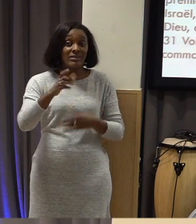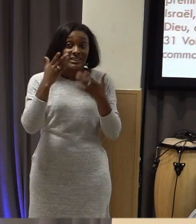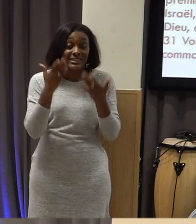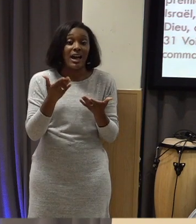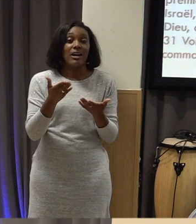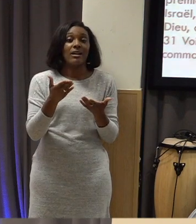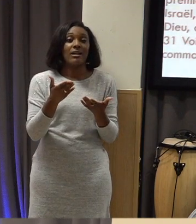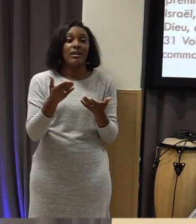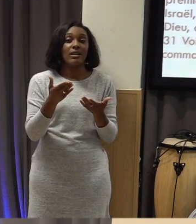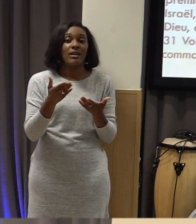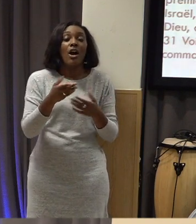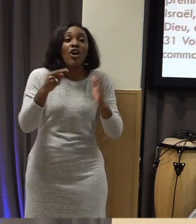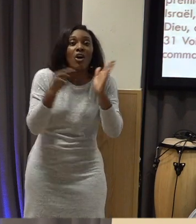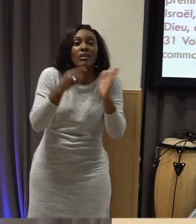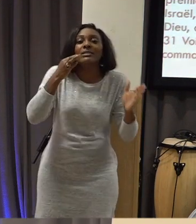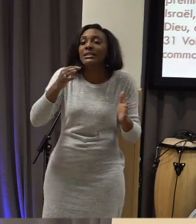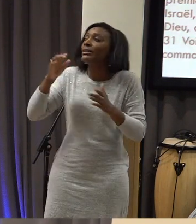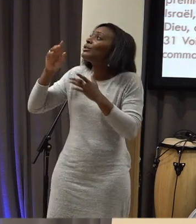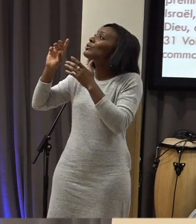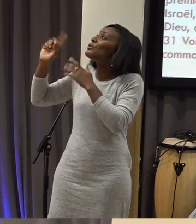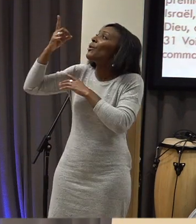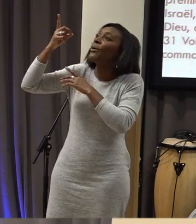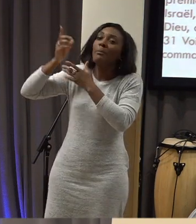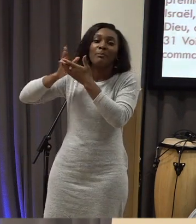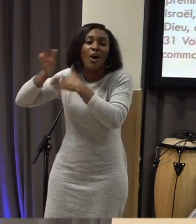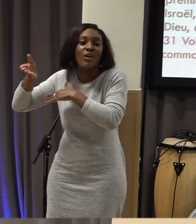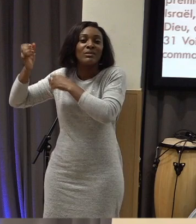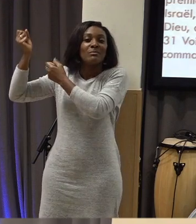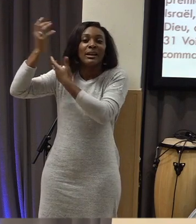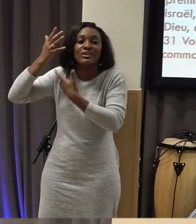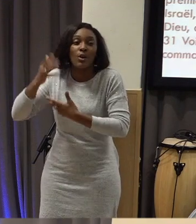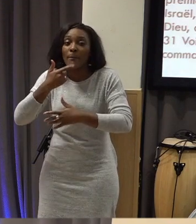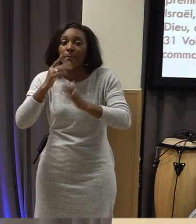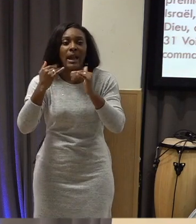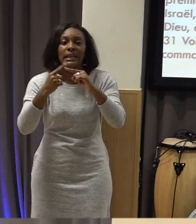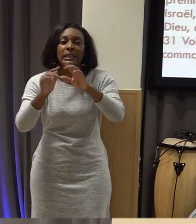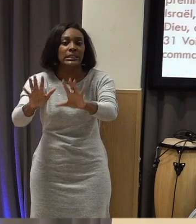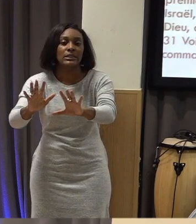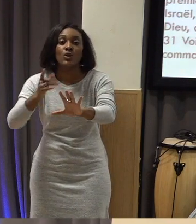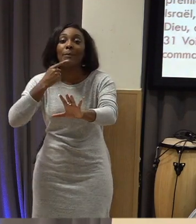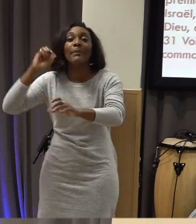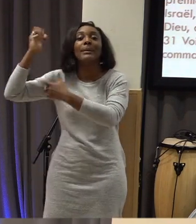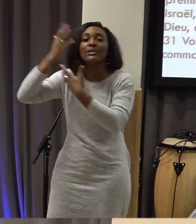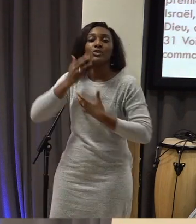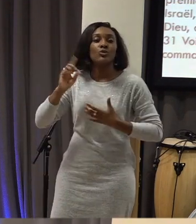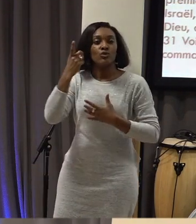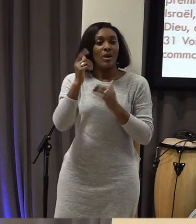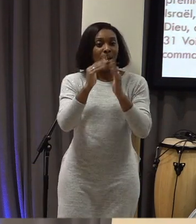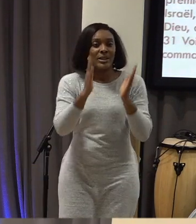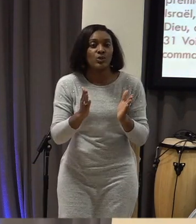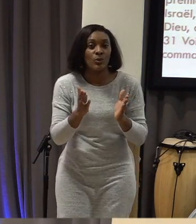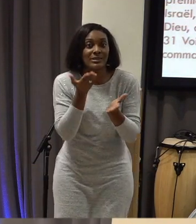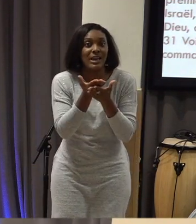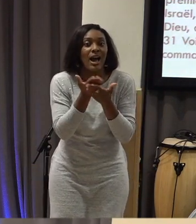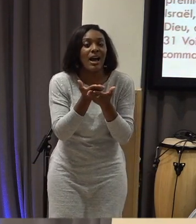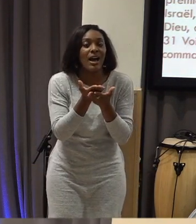parle de rentrer dans la présence de Dieu, je ne te parle pas de venir à l'église, je ne te parle pas du programme, je te parle de la présence de Dieu. Est-ce que quand on te parle de